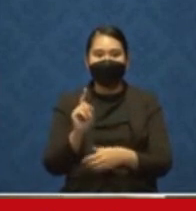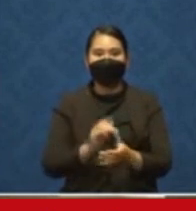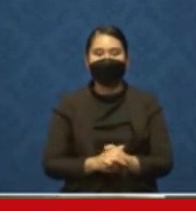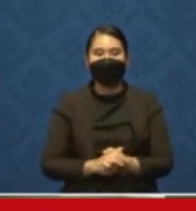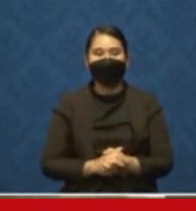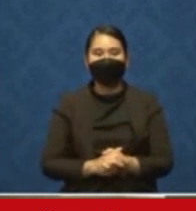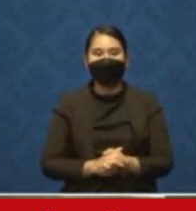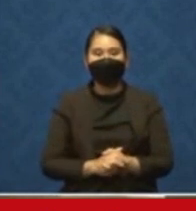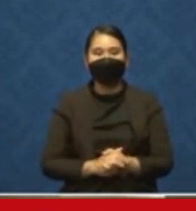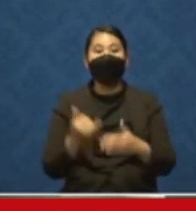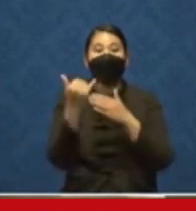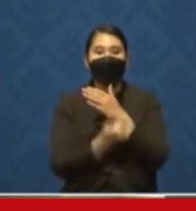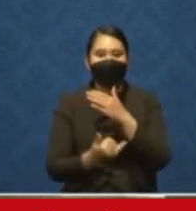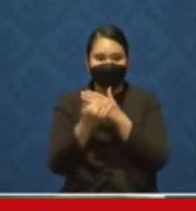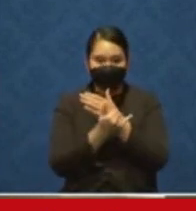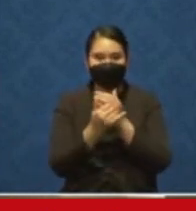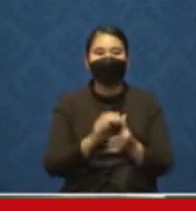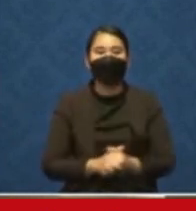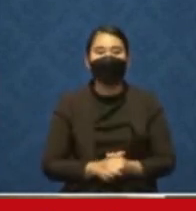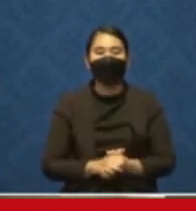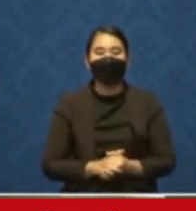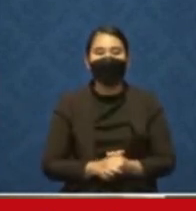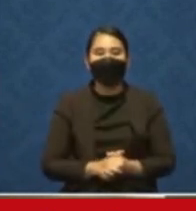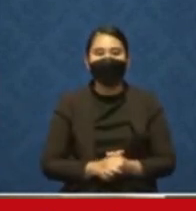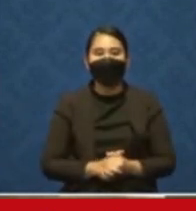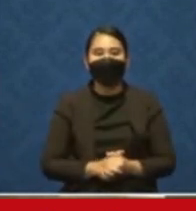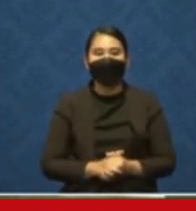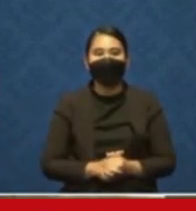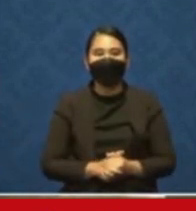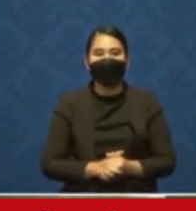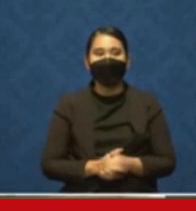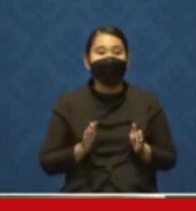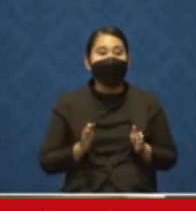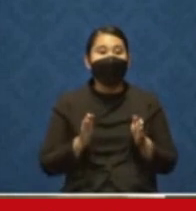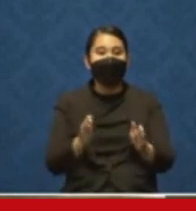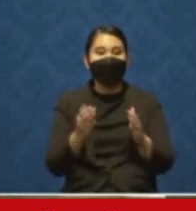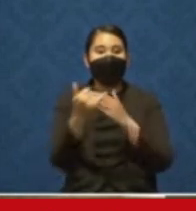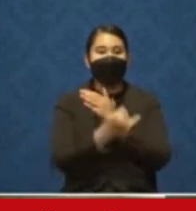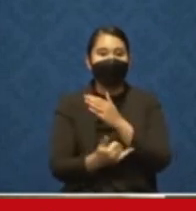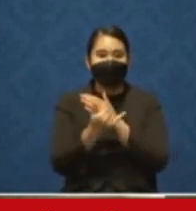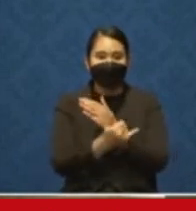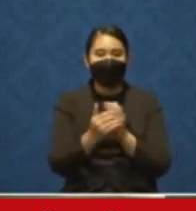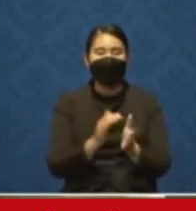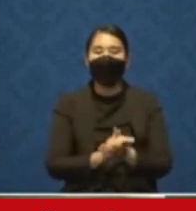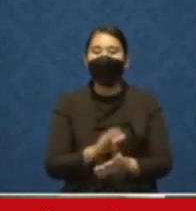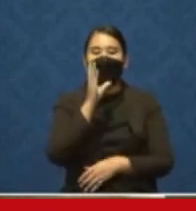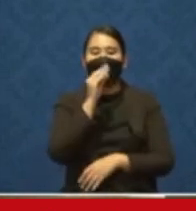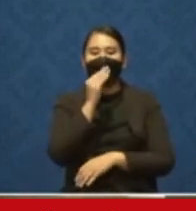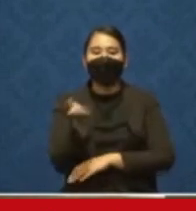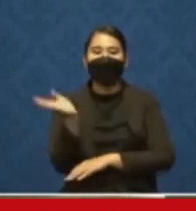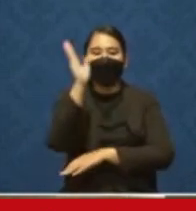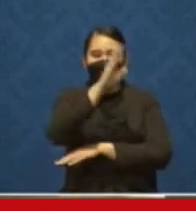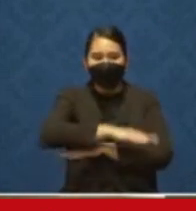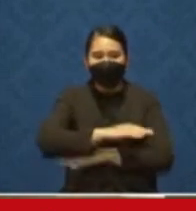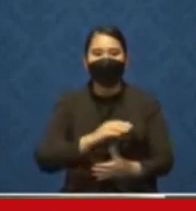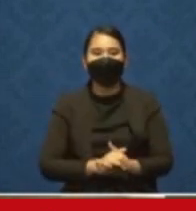ละเมิดกฎหมายก็พูดแล้วนะครับทุจริตผู้แล้วอันต่อมาท่านประธานที่เคารพครับเรื่องการ